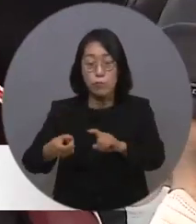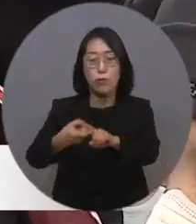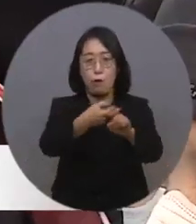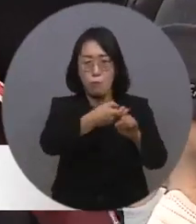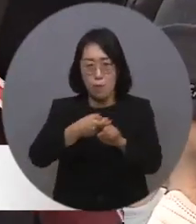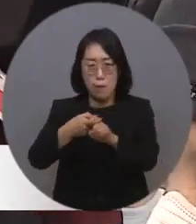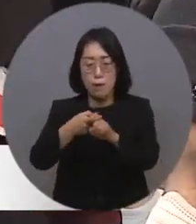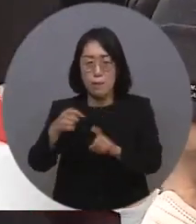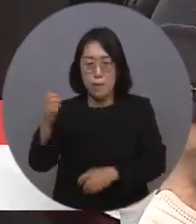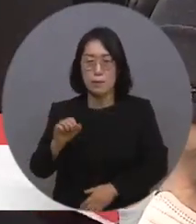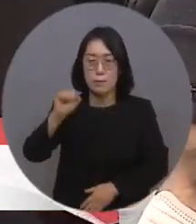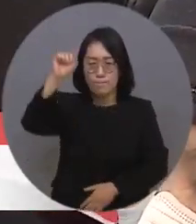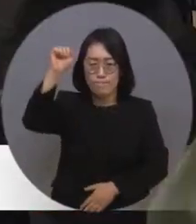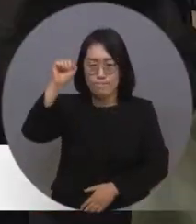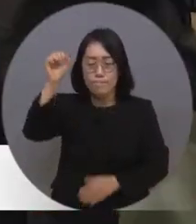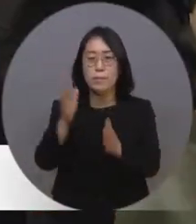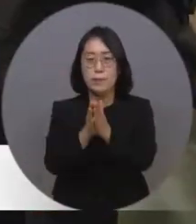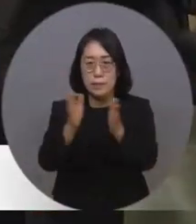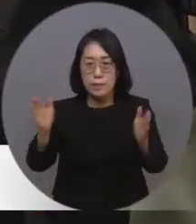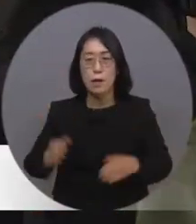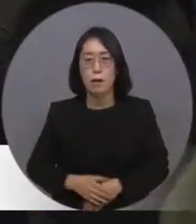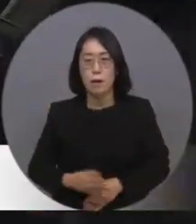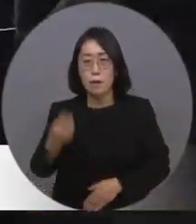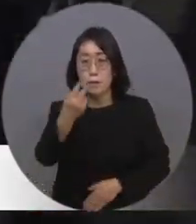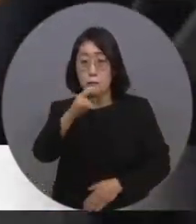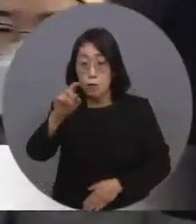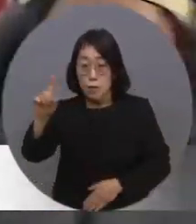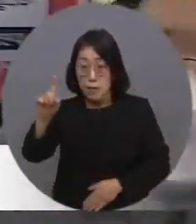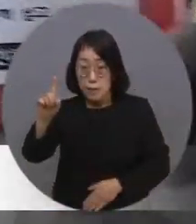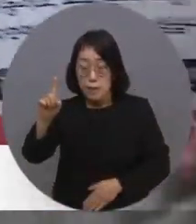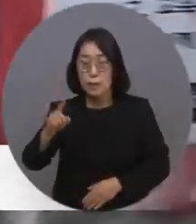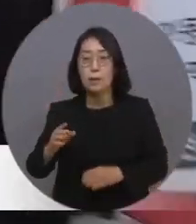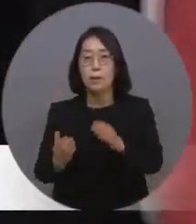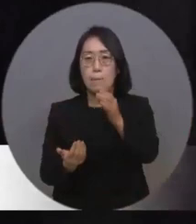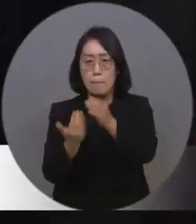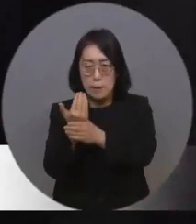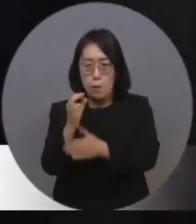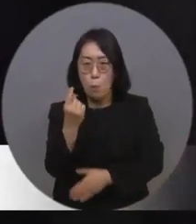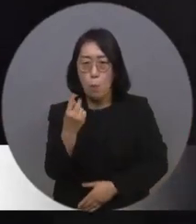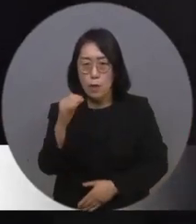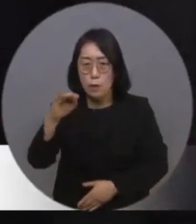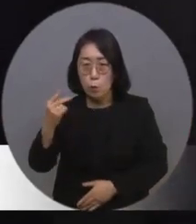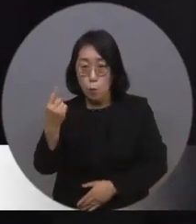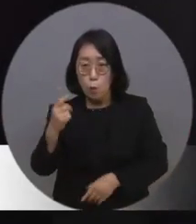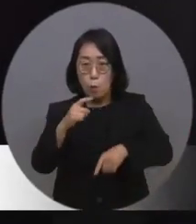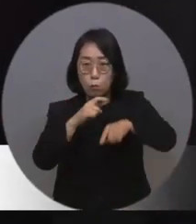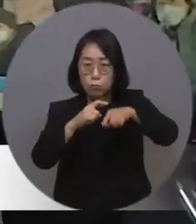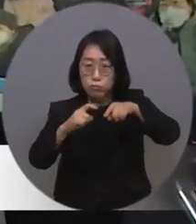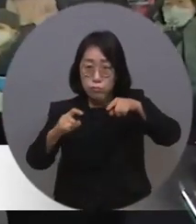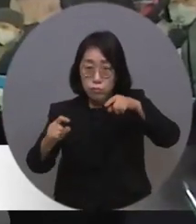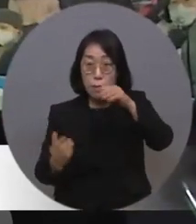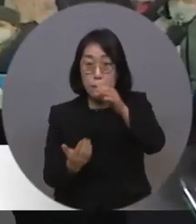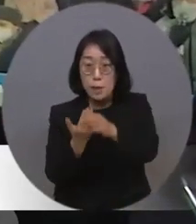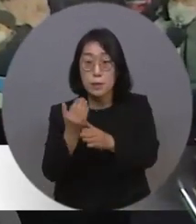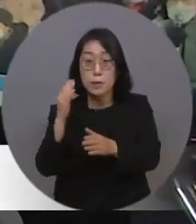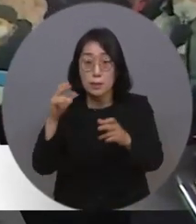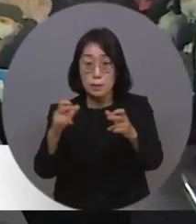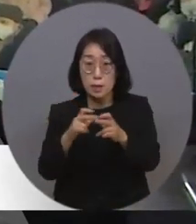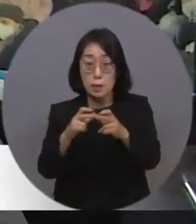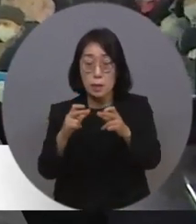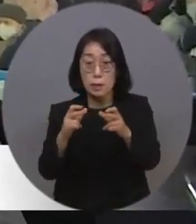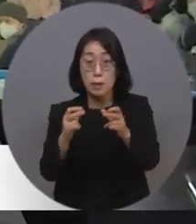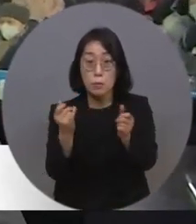행동에 돌입했습니다. 지난 2001년 1월 22일 오이도역에서 수직형 리프트를 이용하던 장애인